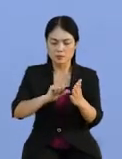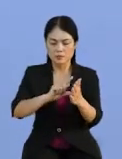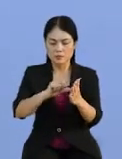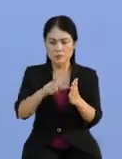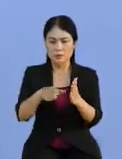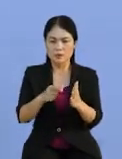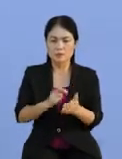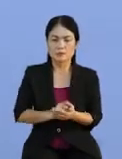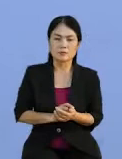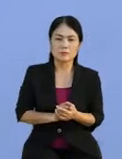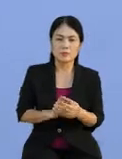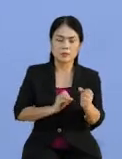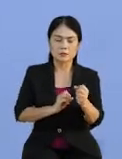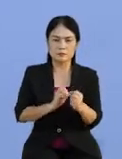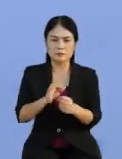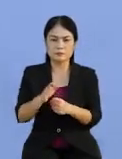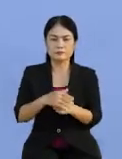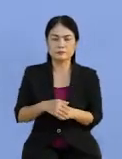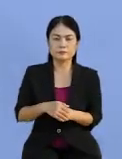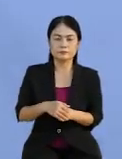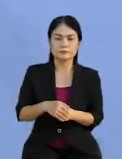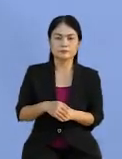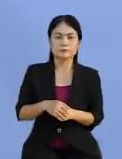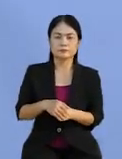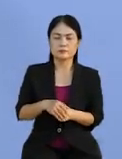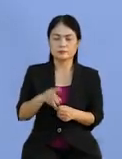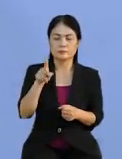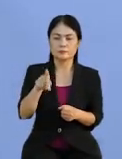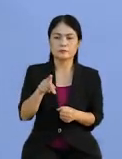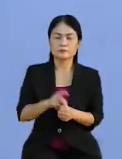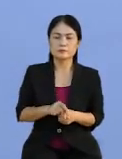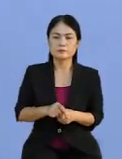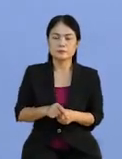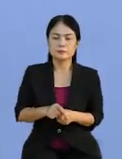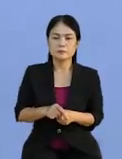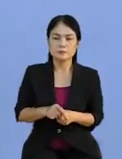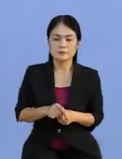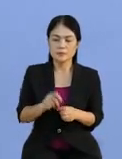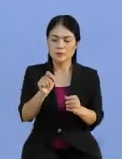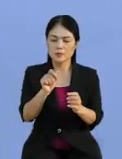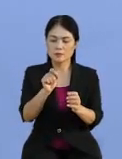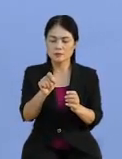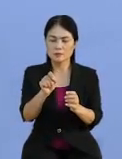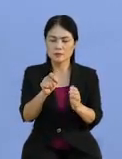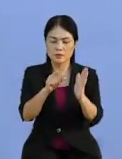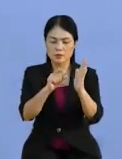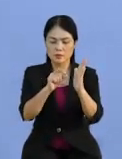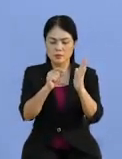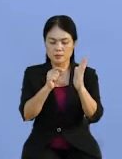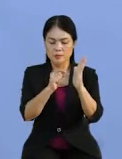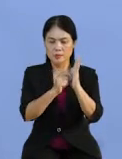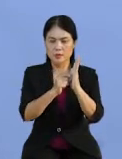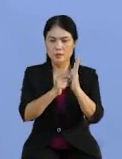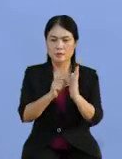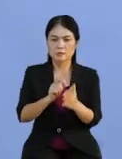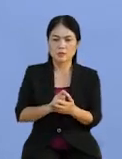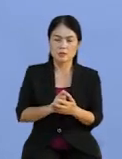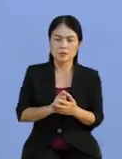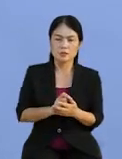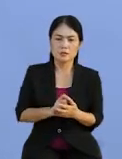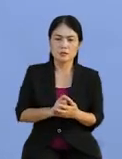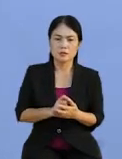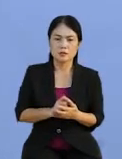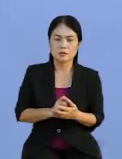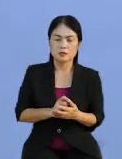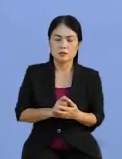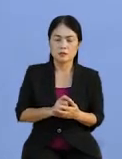mùng đi tạm đồ chân dương chặt đã cho để chiến cho mà xó phì để chị thua chịp chật đám bấy cụ nụ bí nè cắt khía